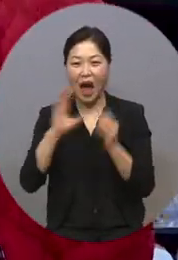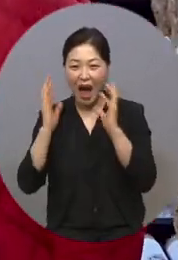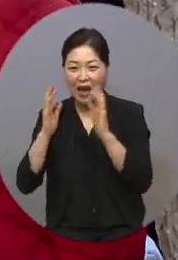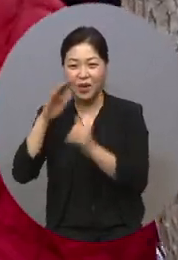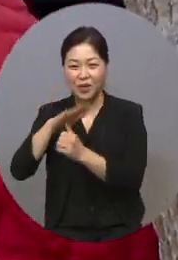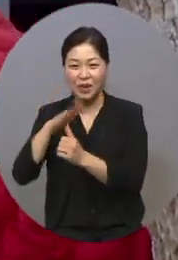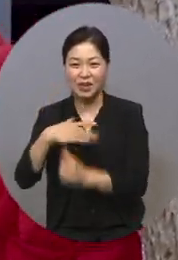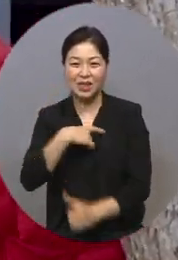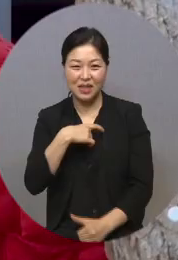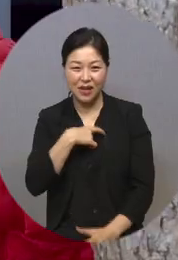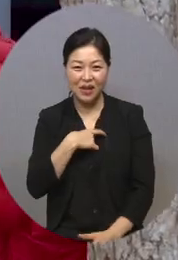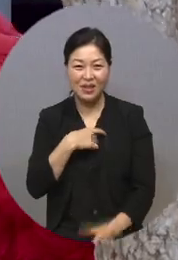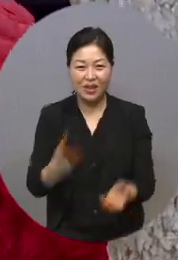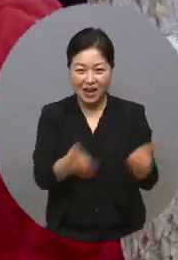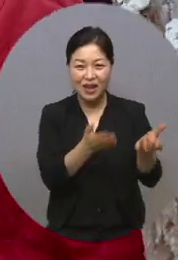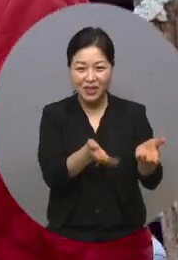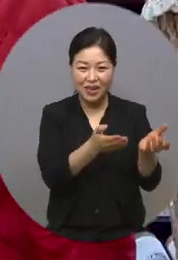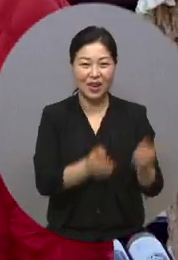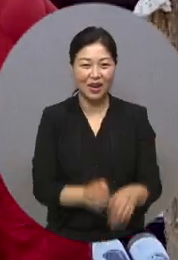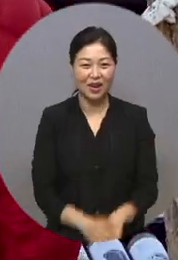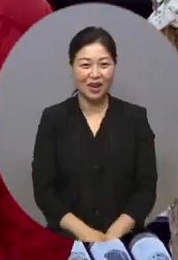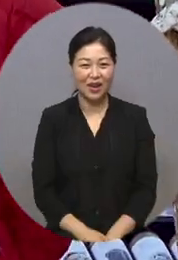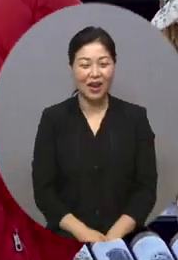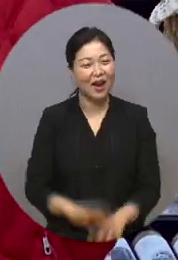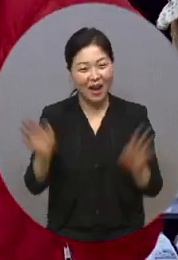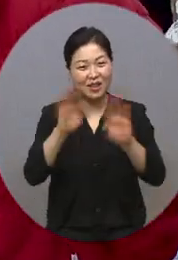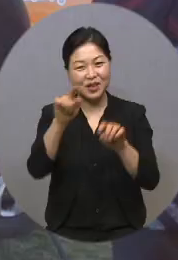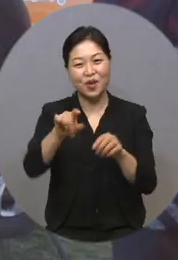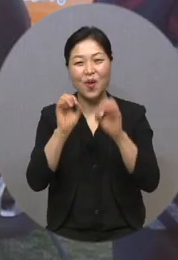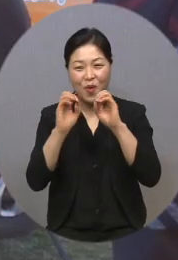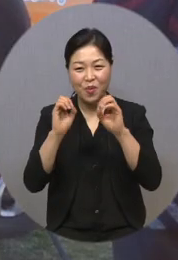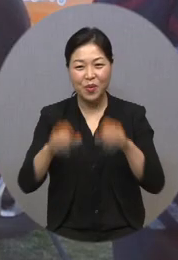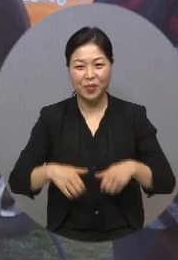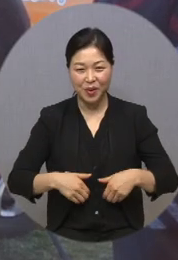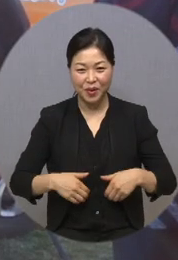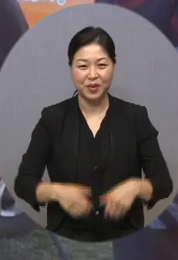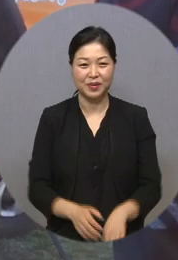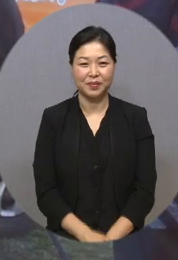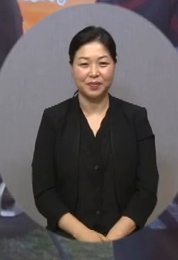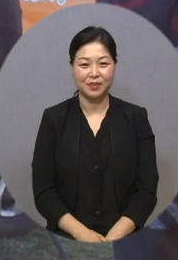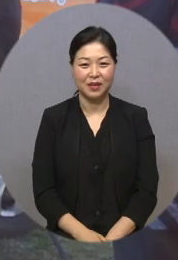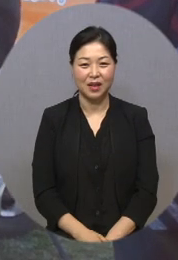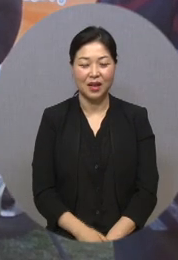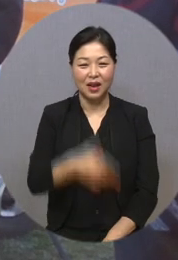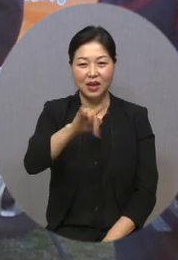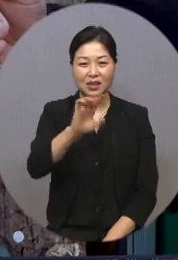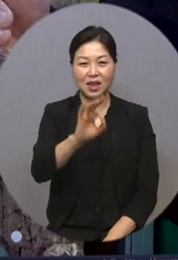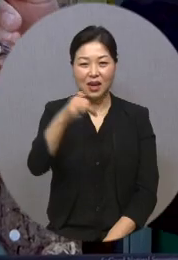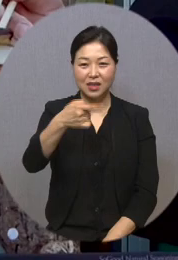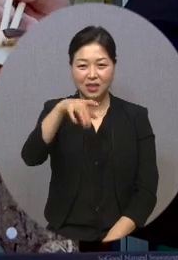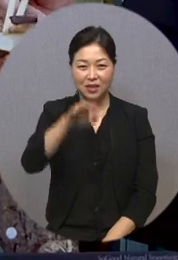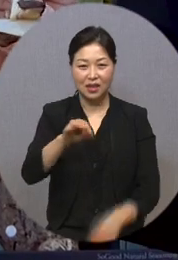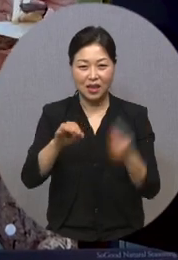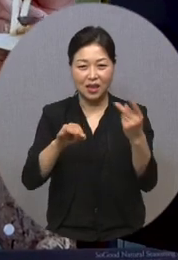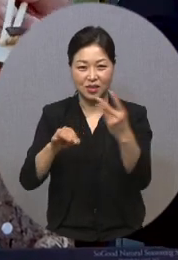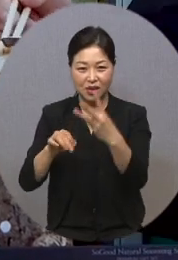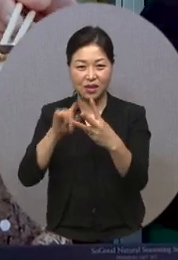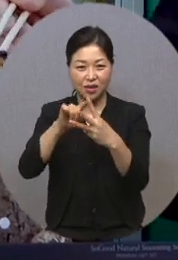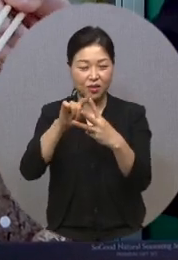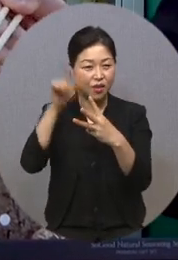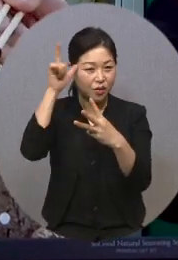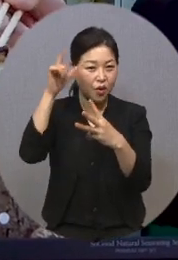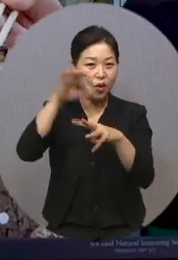예. 감사합니다. 안 돼요. 이거 해야 돼요. 자는 삼합입니다. 소고기